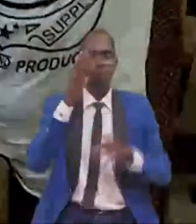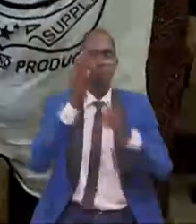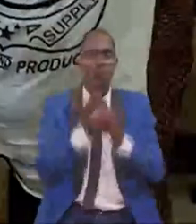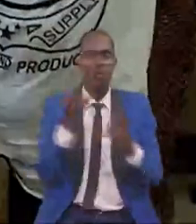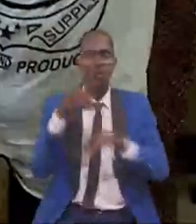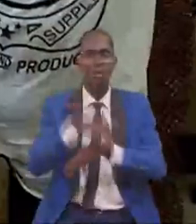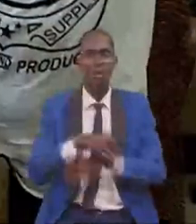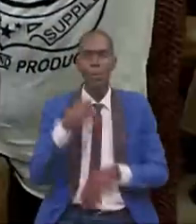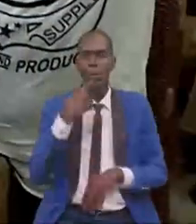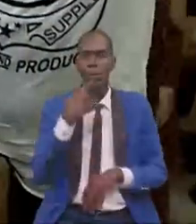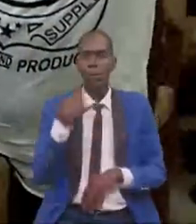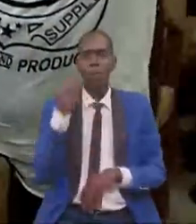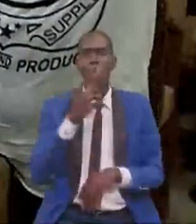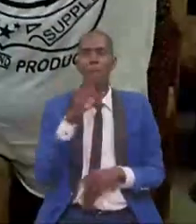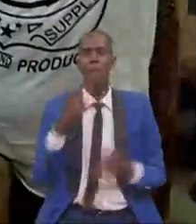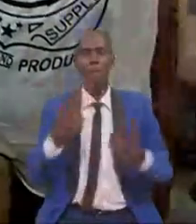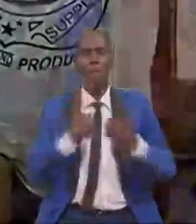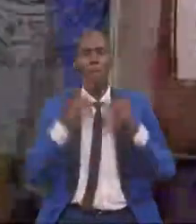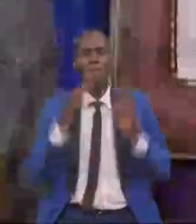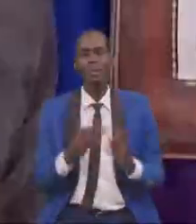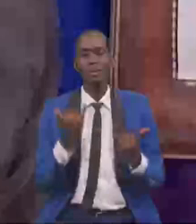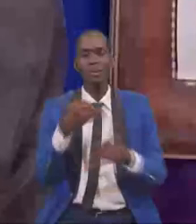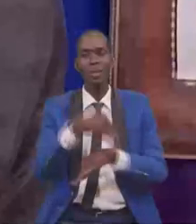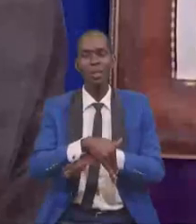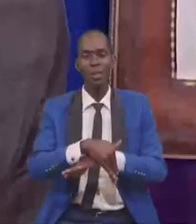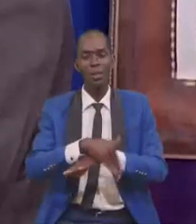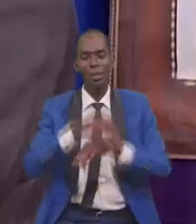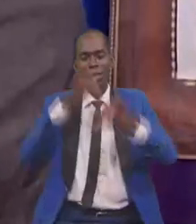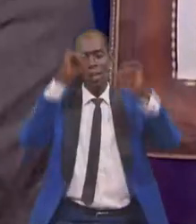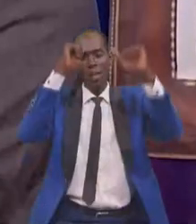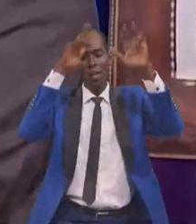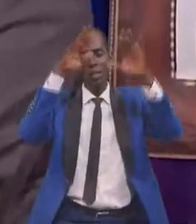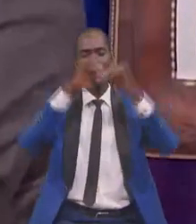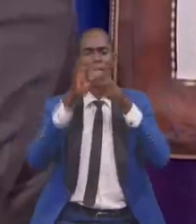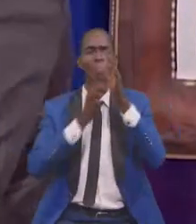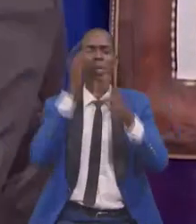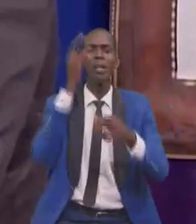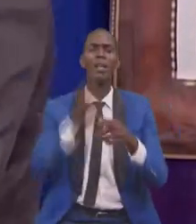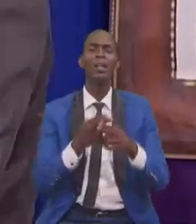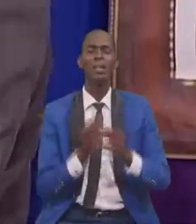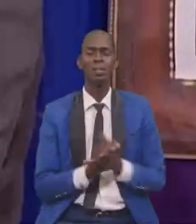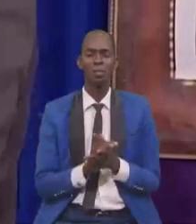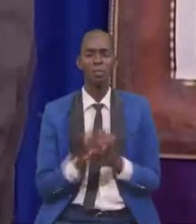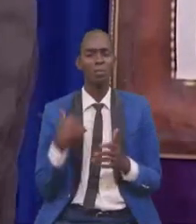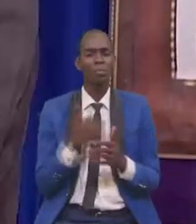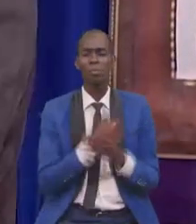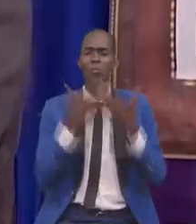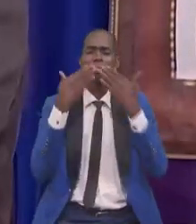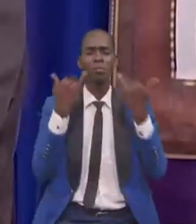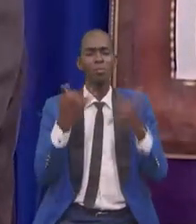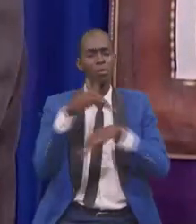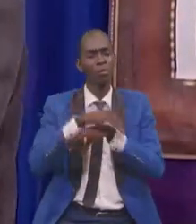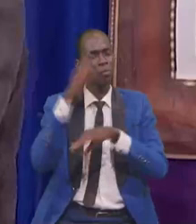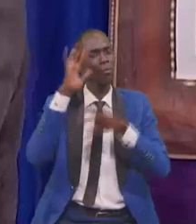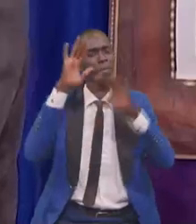Qui sont les participants? Les possesseurs ce soir, Père au nom de Jésus, nous te